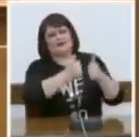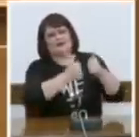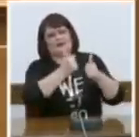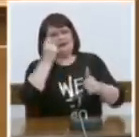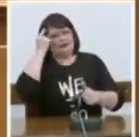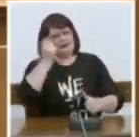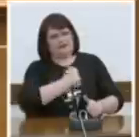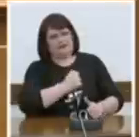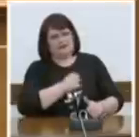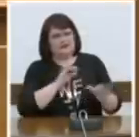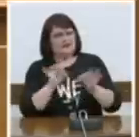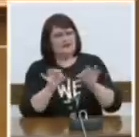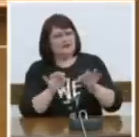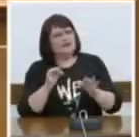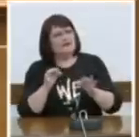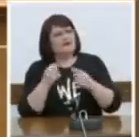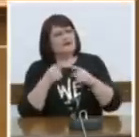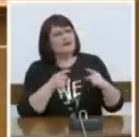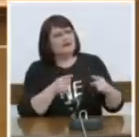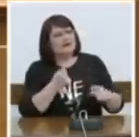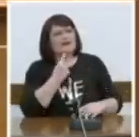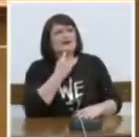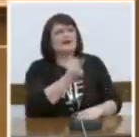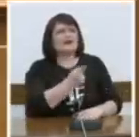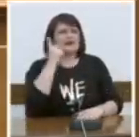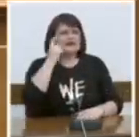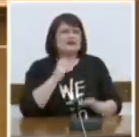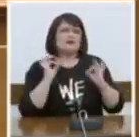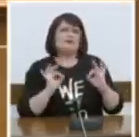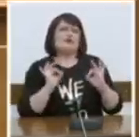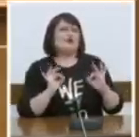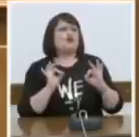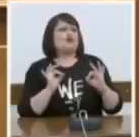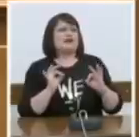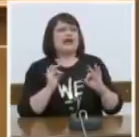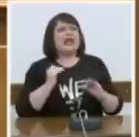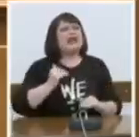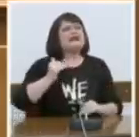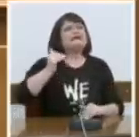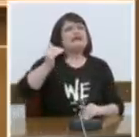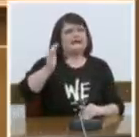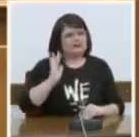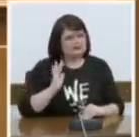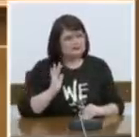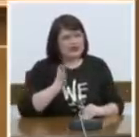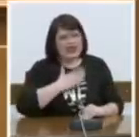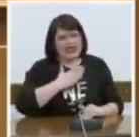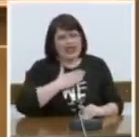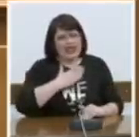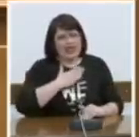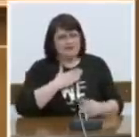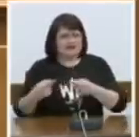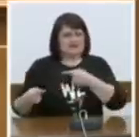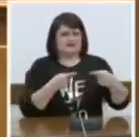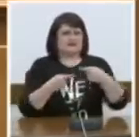συγκεκριμένα σχέδια, εμείς θέλουμε να σας πούμε ότι ξέρουμε πολύ καλά ποιο θα είναι το επίπεδο της δικής μας αντιπαράθεσης σε αυτή τη